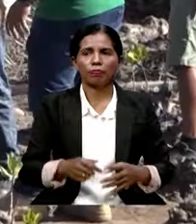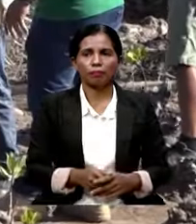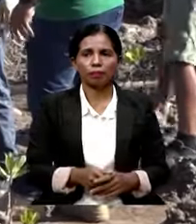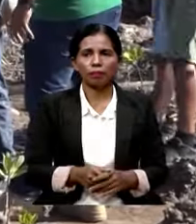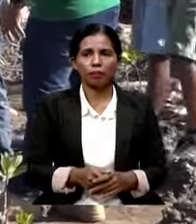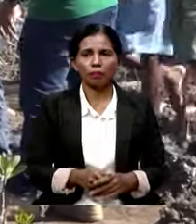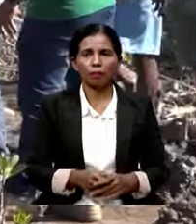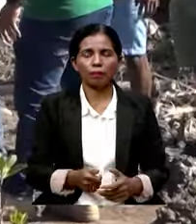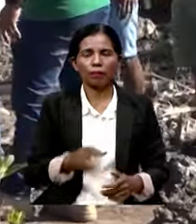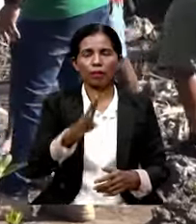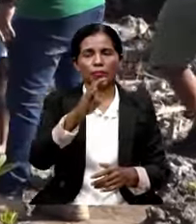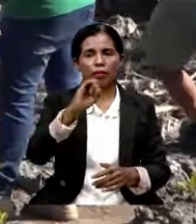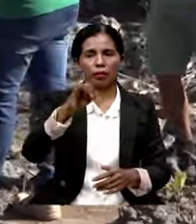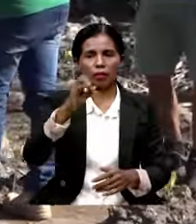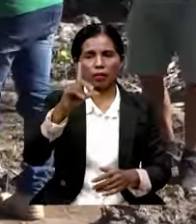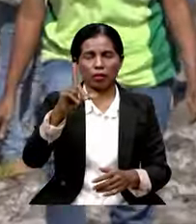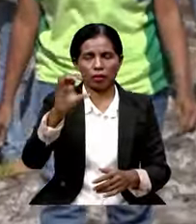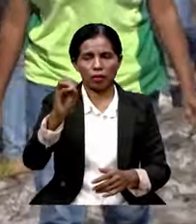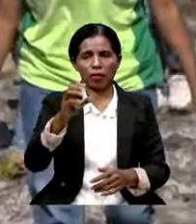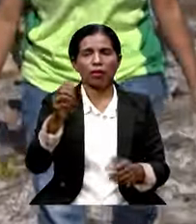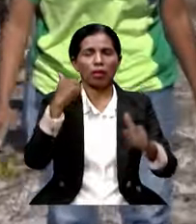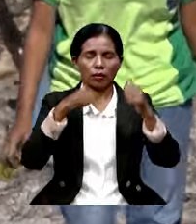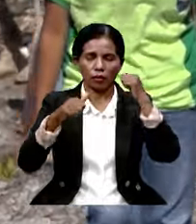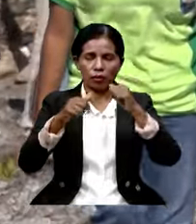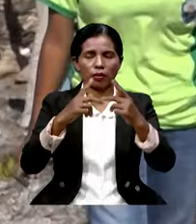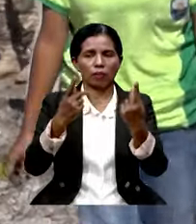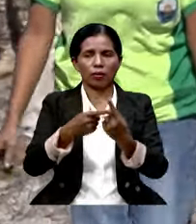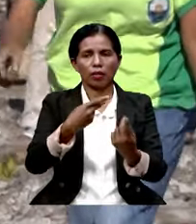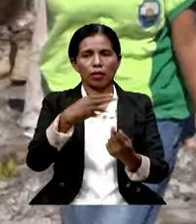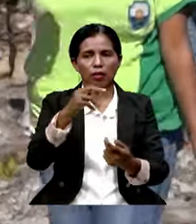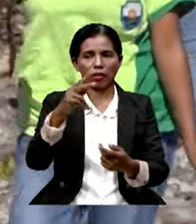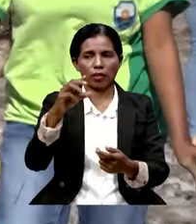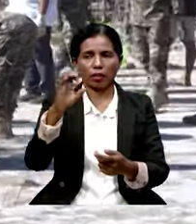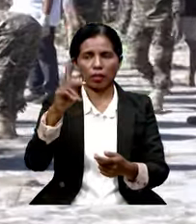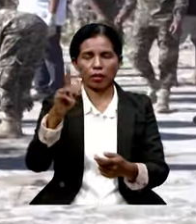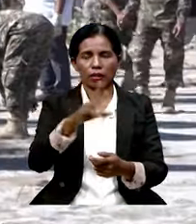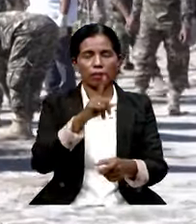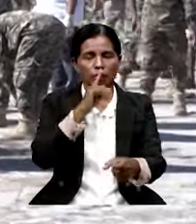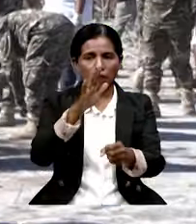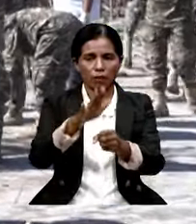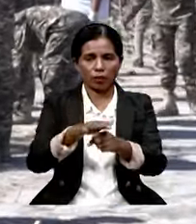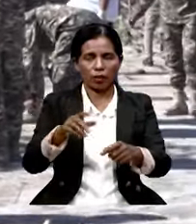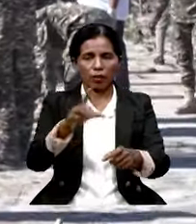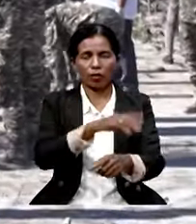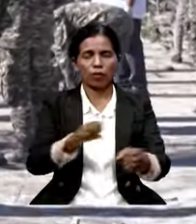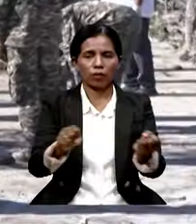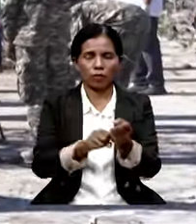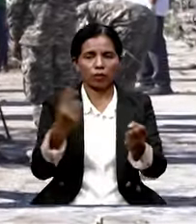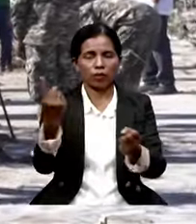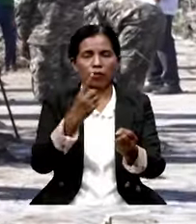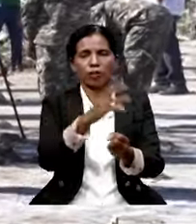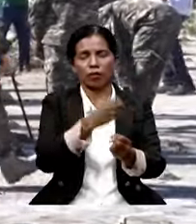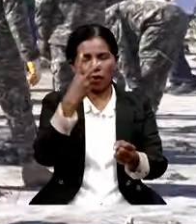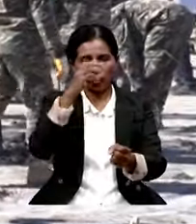ne, Basilio Ribeiro Hateten, o atividade de ne, Companhia Henequen Timor Leste promete no suporte na fatin conservação flora fauna